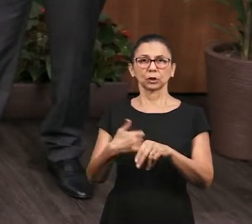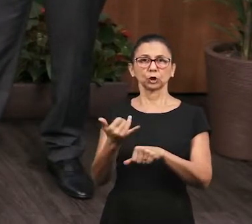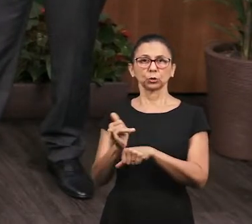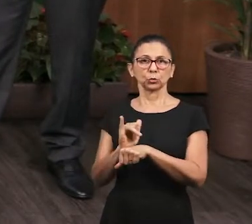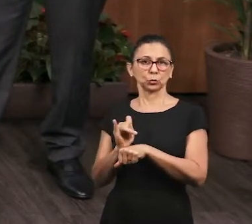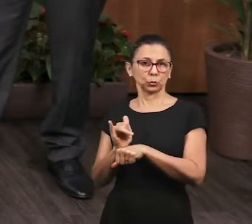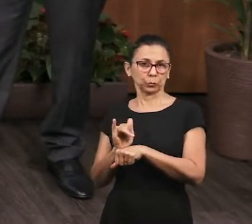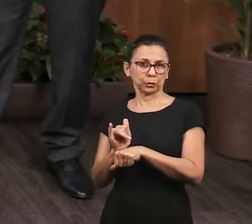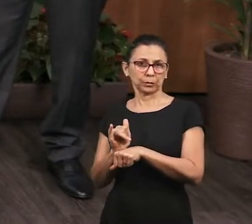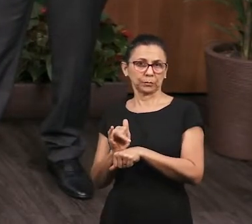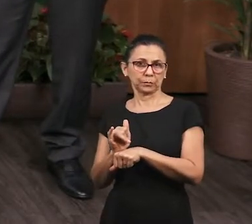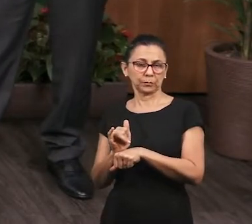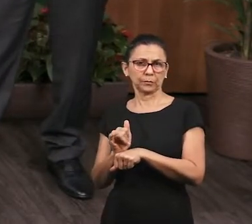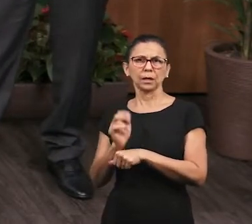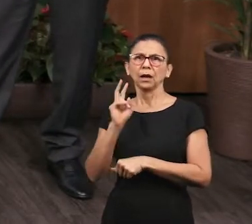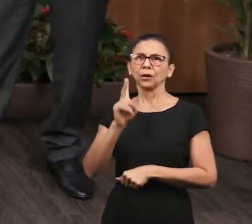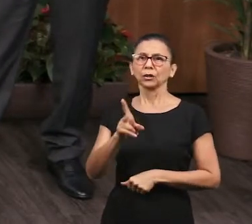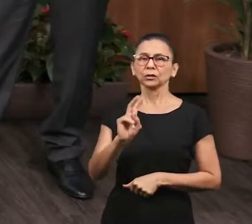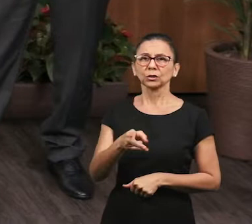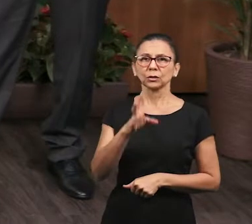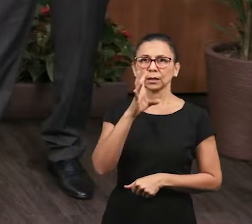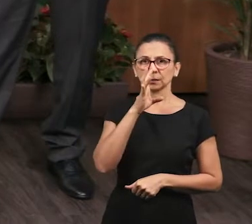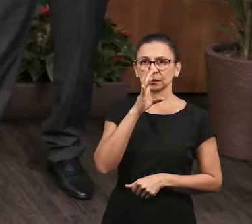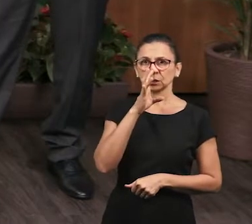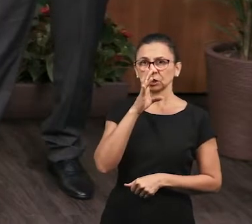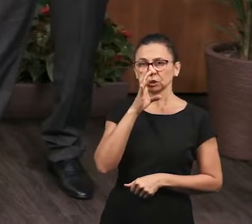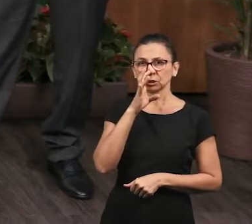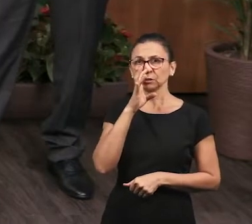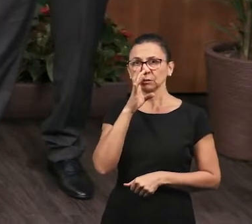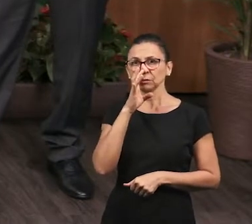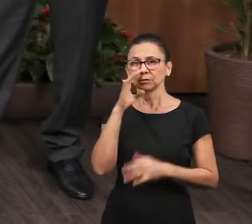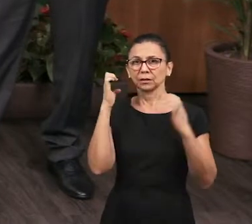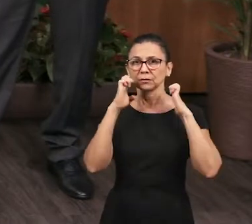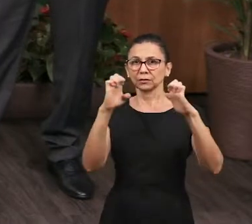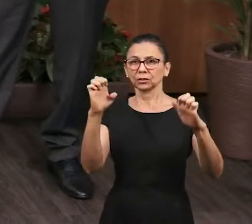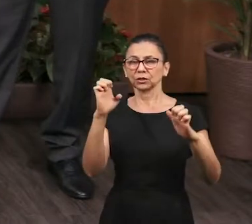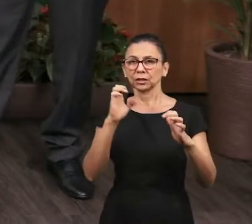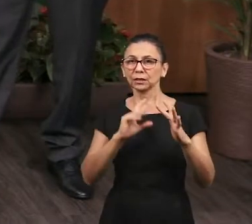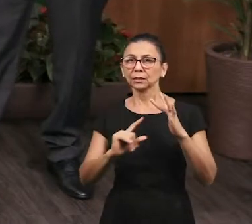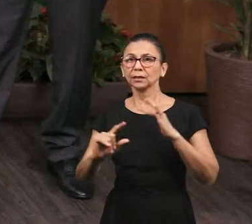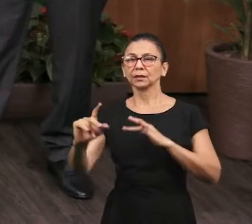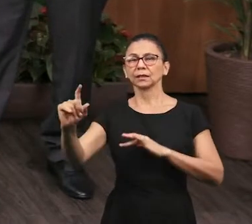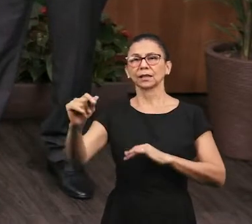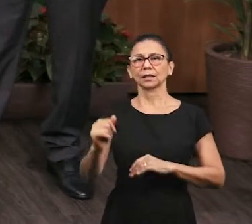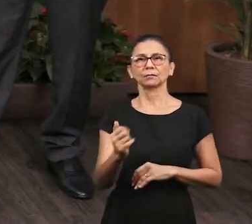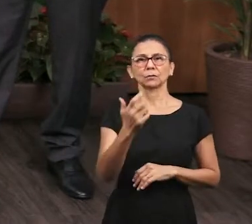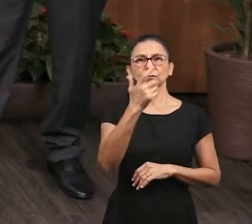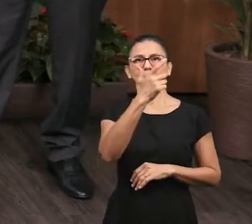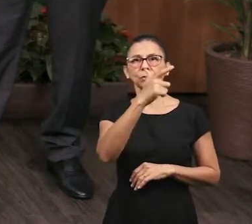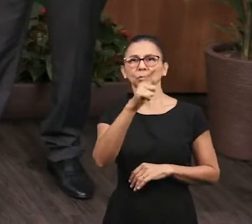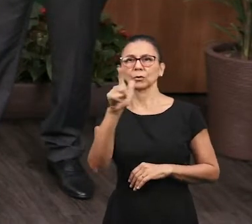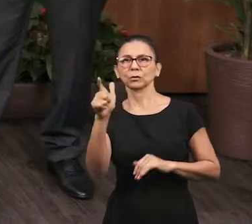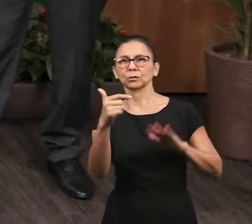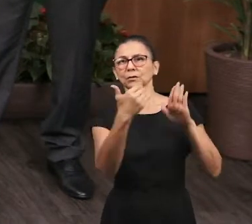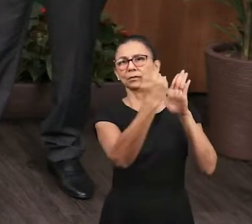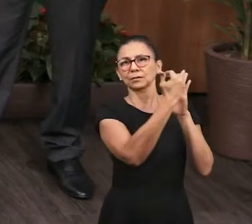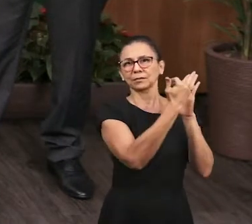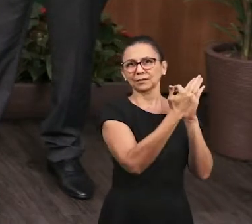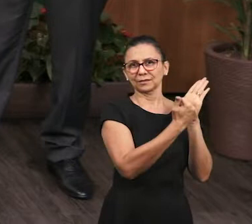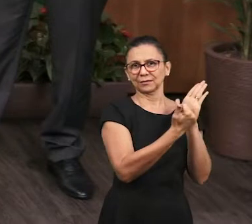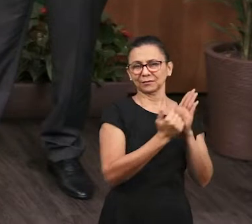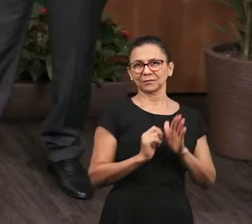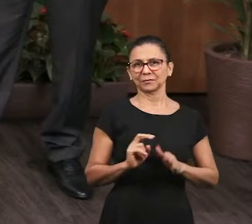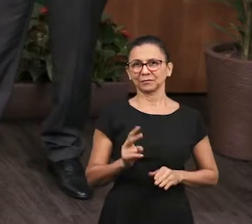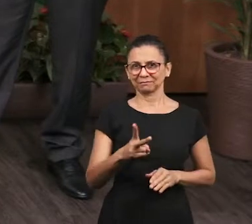Продолжайте смотреть эту программу «Возвещая вечное Евангелие», и остальные рубрики,